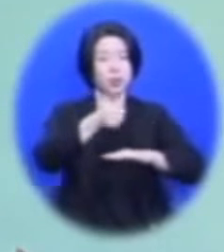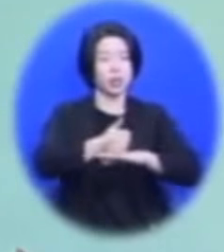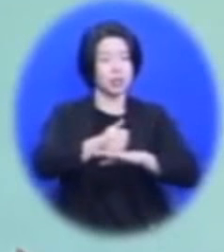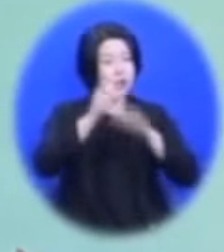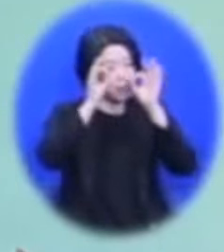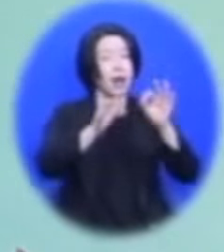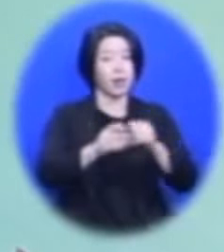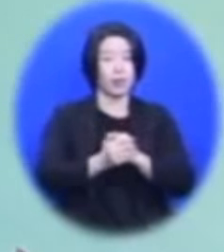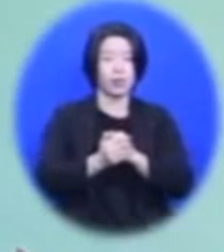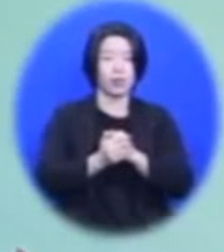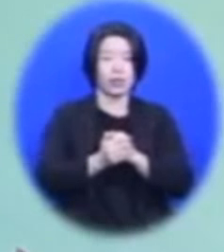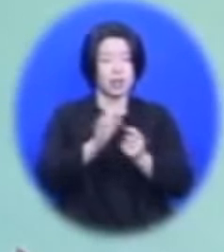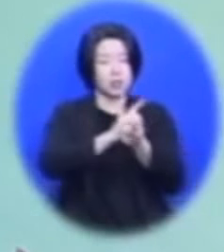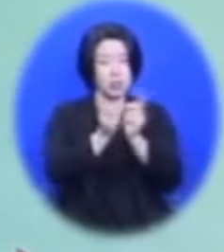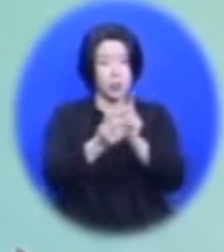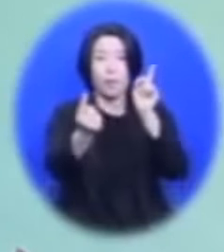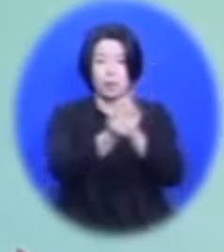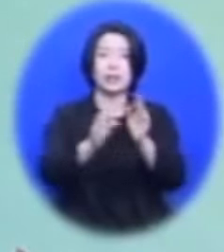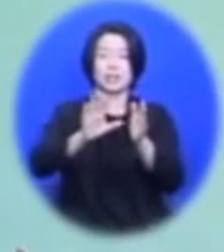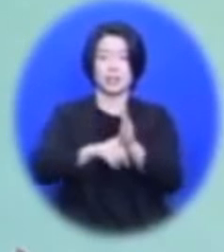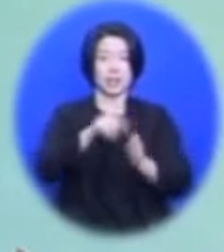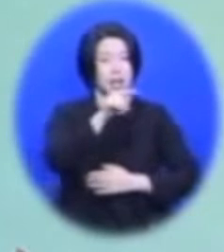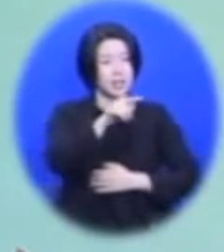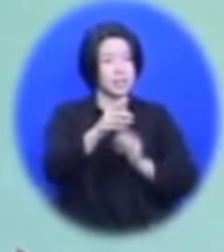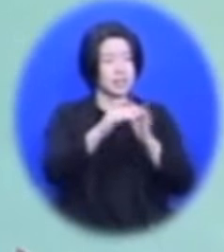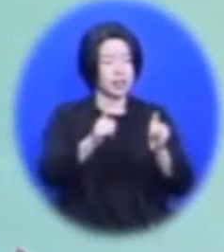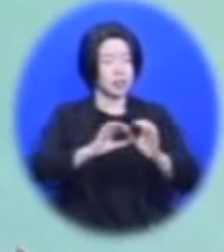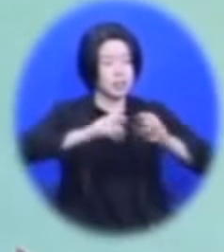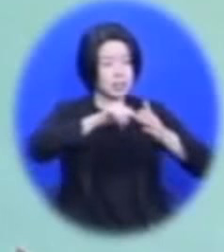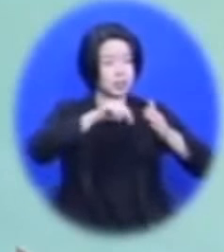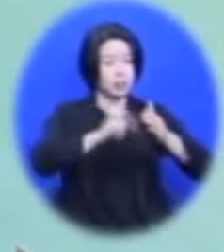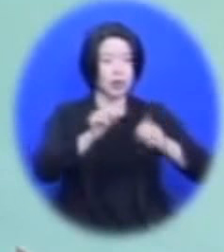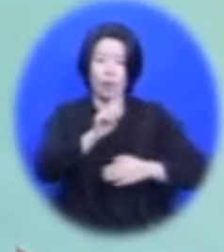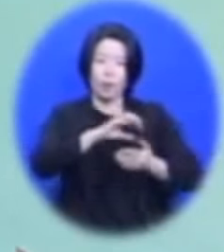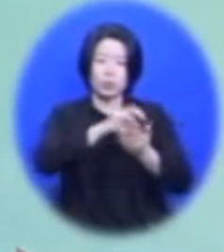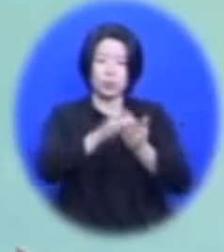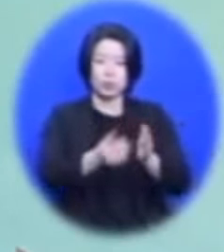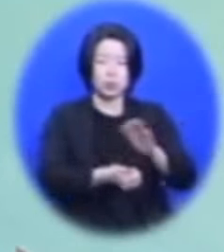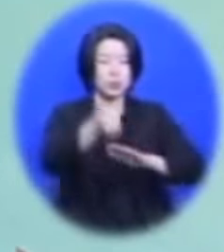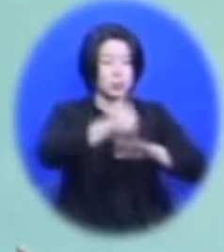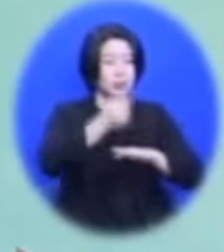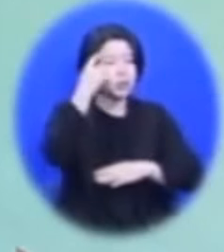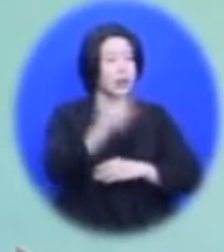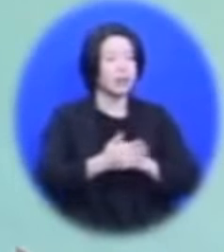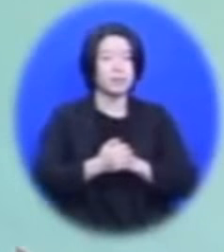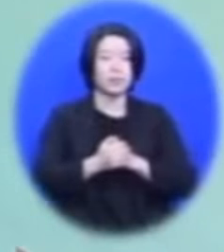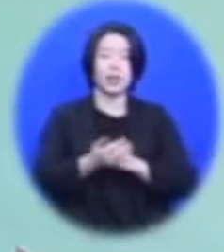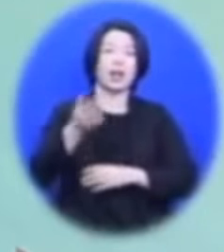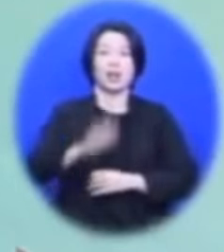보지요. 서로 만났을 때 이 사람은 세상에서 어느 정도쯤 성공한 사람인가.